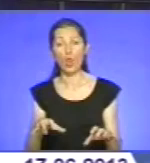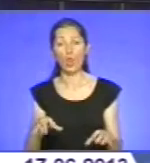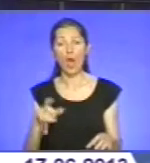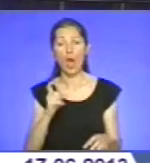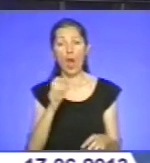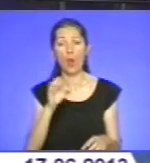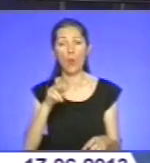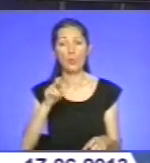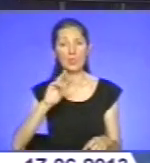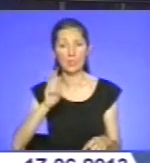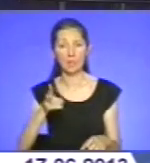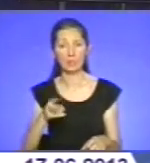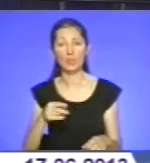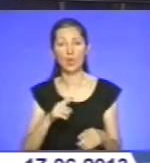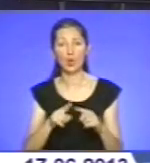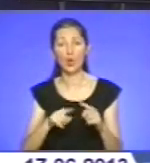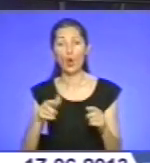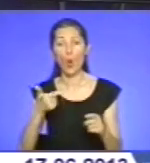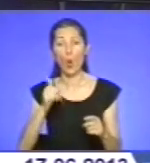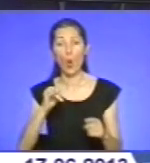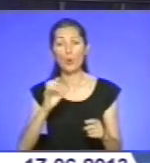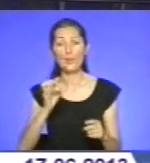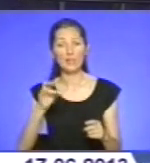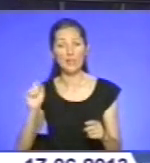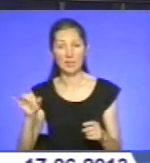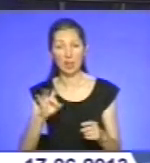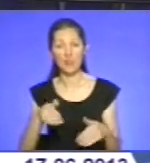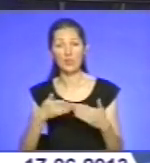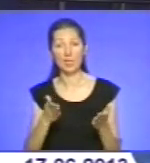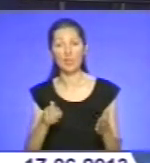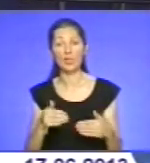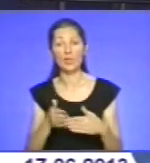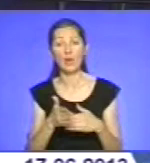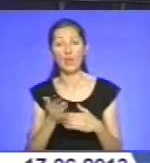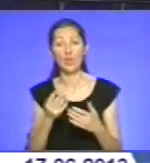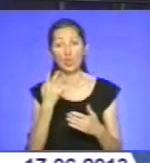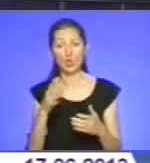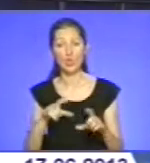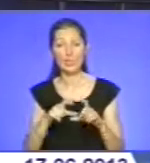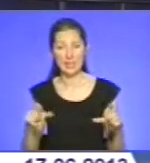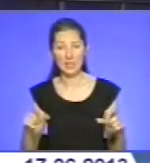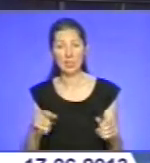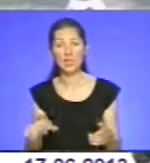Незабаром у Гусятинському районі відчинять двері ще 4 центри з надання адмінпослуг. Детальніше в сюжеті.